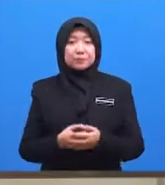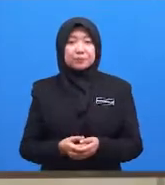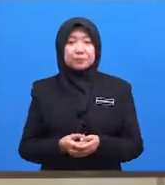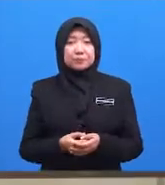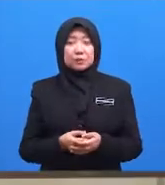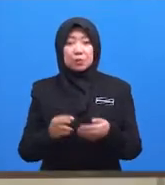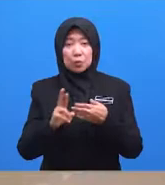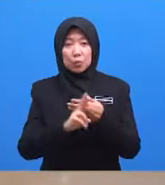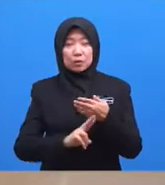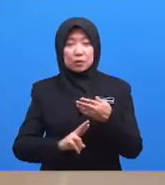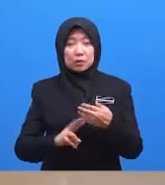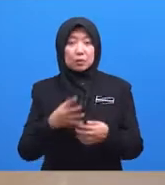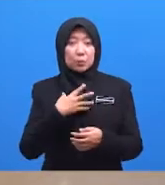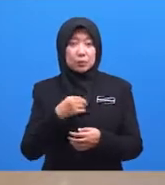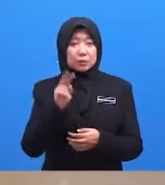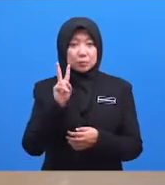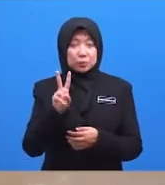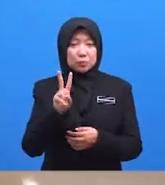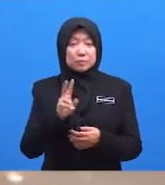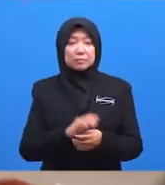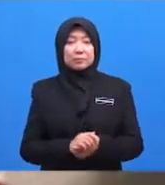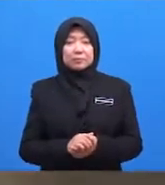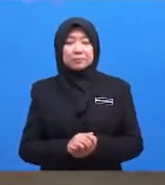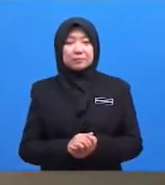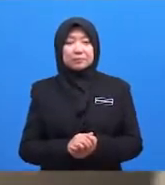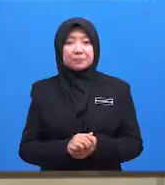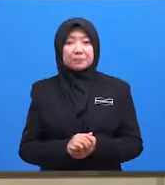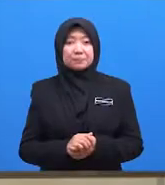roti putih 2 keping.